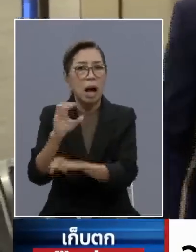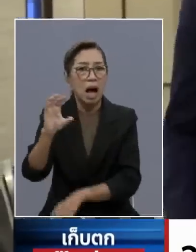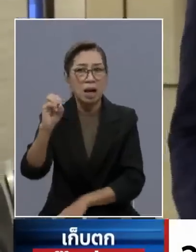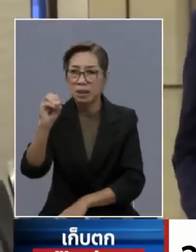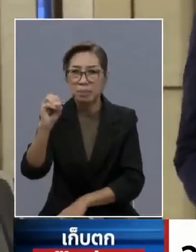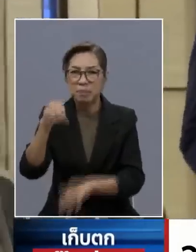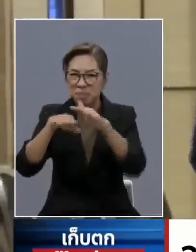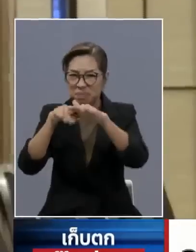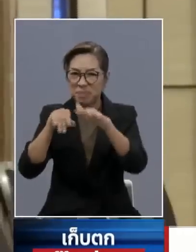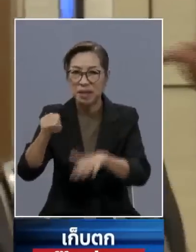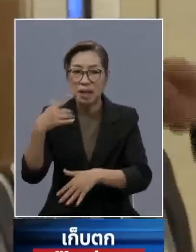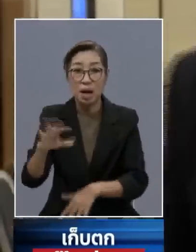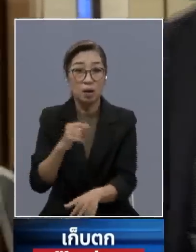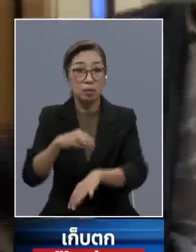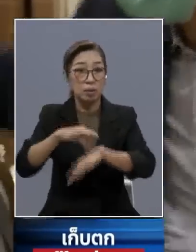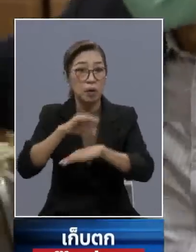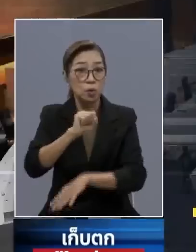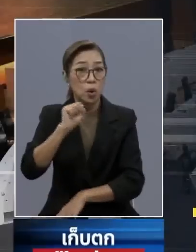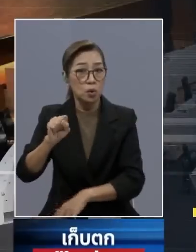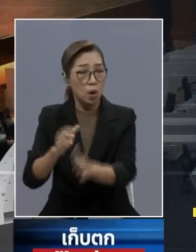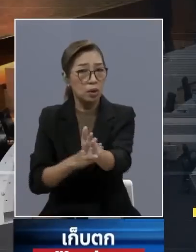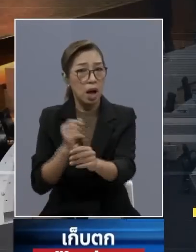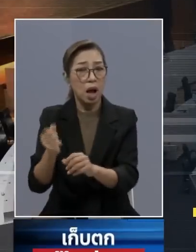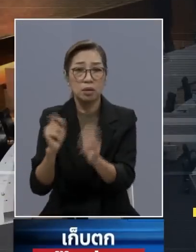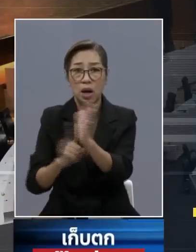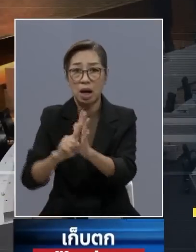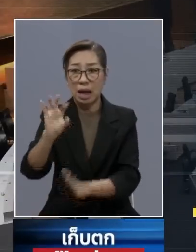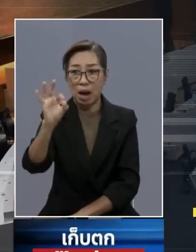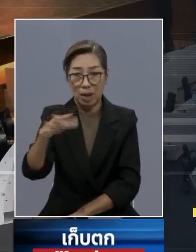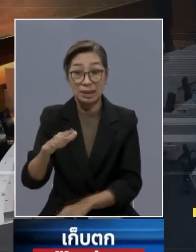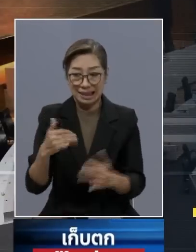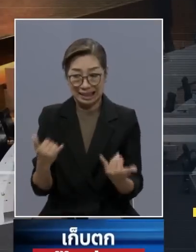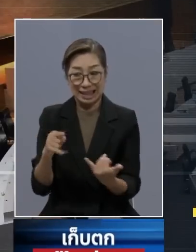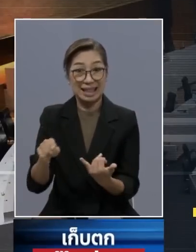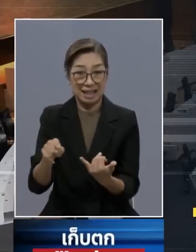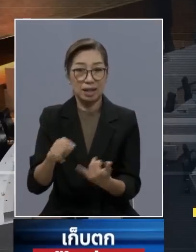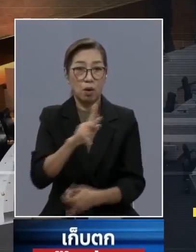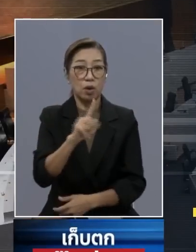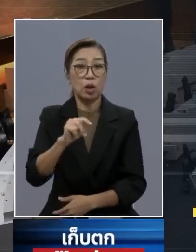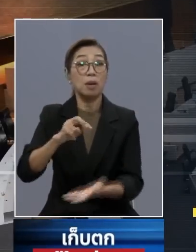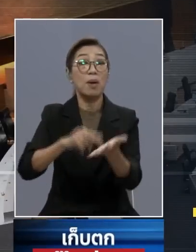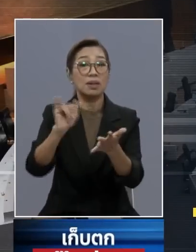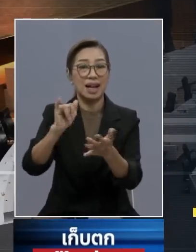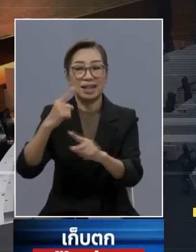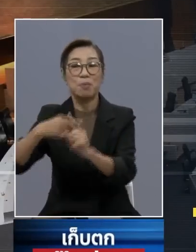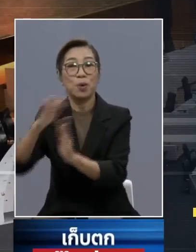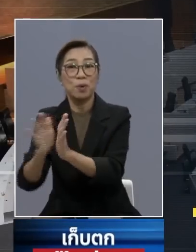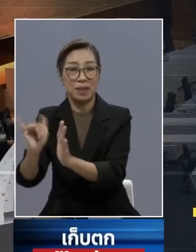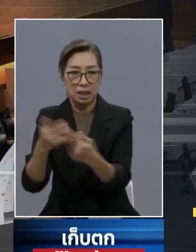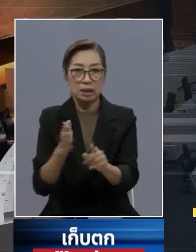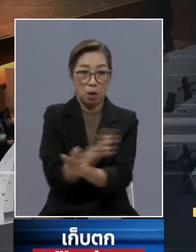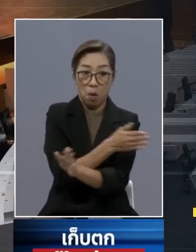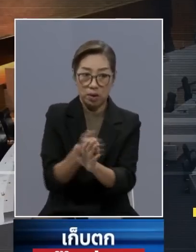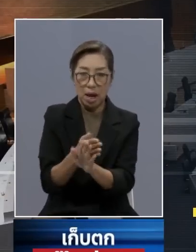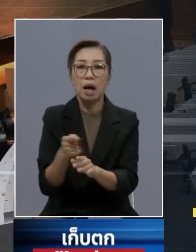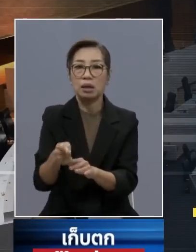ปีเป็นส.ส.มาแล้วเนี่ย9สมัยยังไม่นับรวมครั้งนี้ที่ยังไม่ได้มีการรับรองจากกกต.เคยสังกัดพรรคการเมืองม